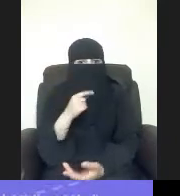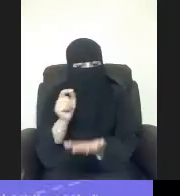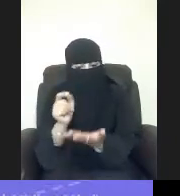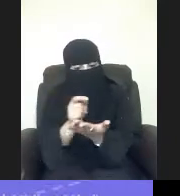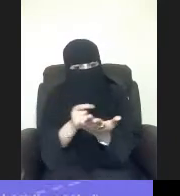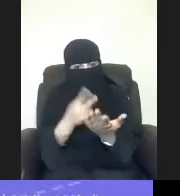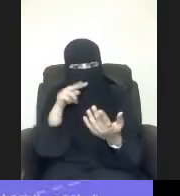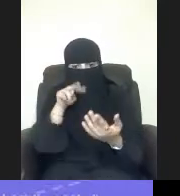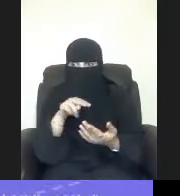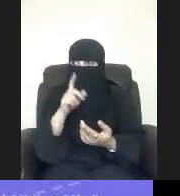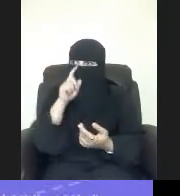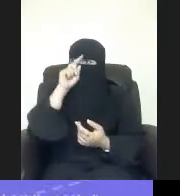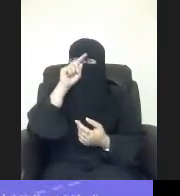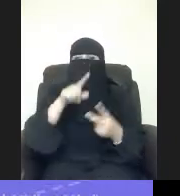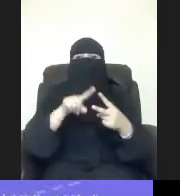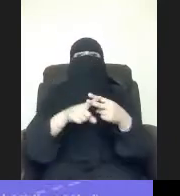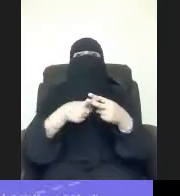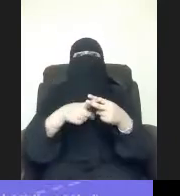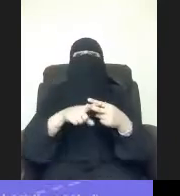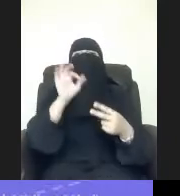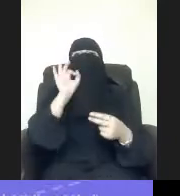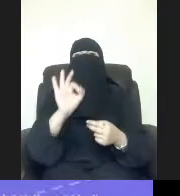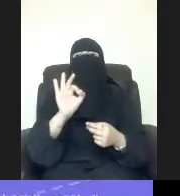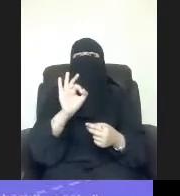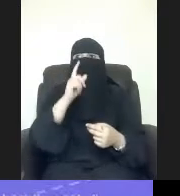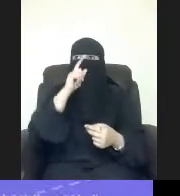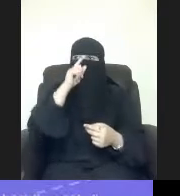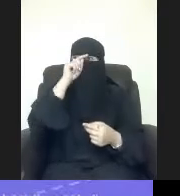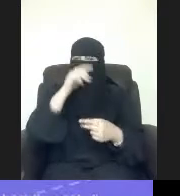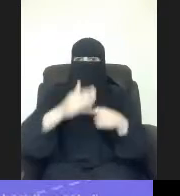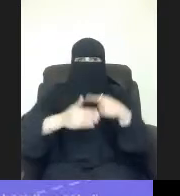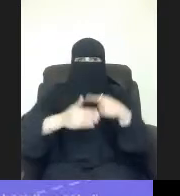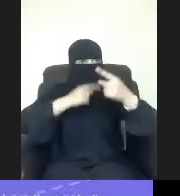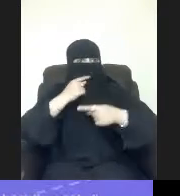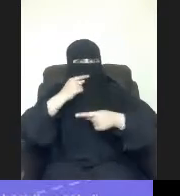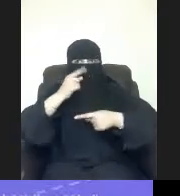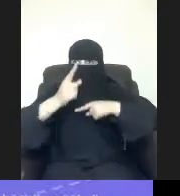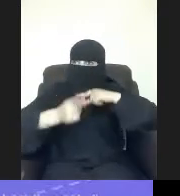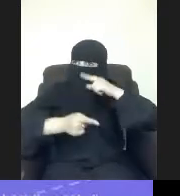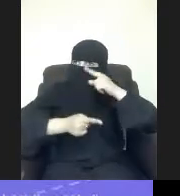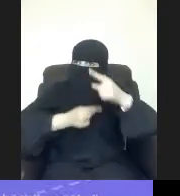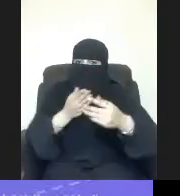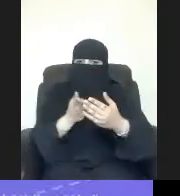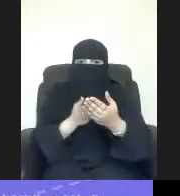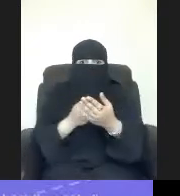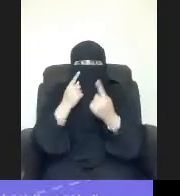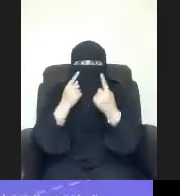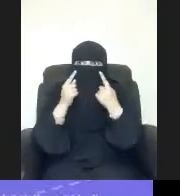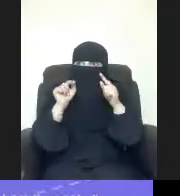التقنية وولد مع التقنية وحياته كلها مبنية على التقنية. يعني تخيلوا،